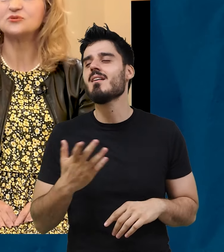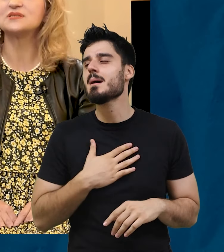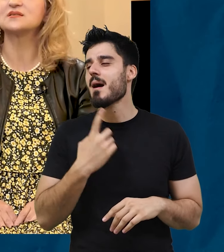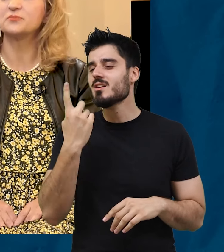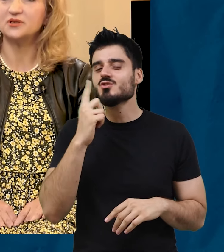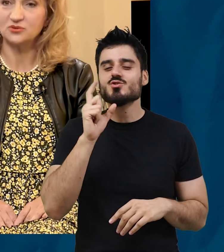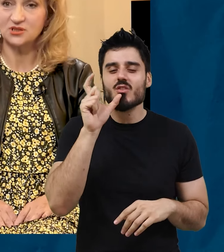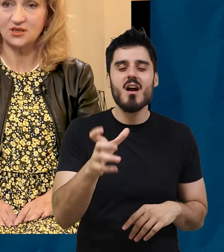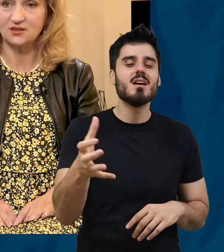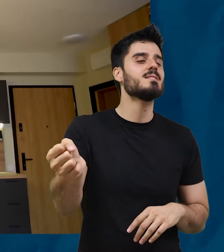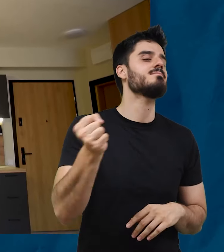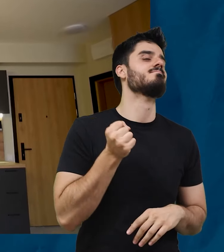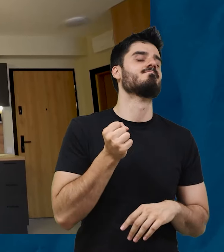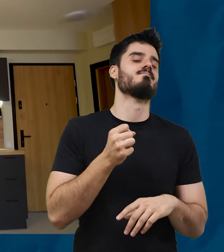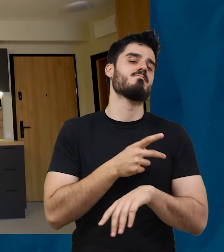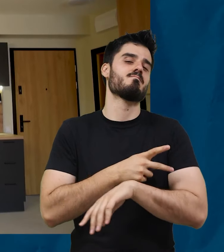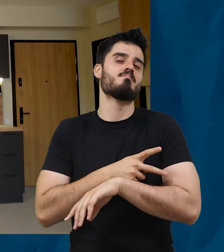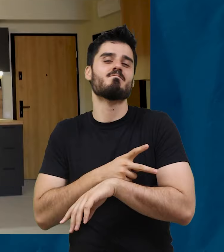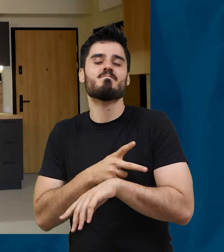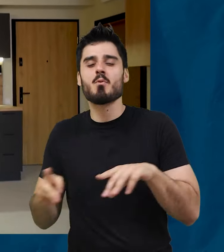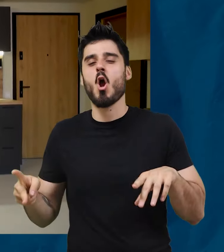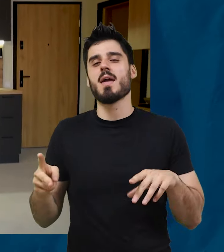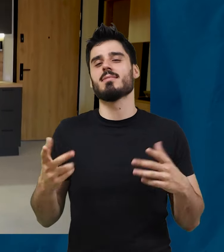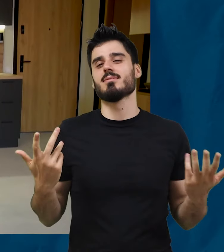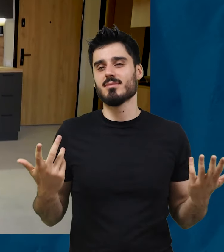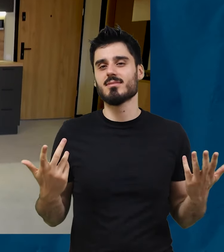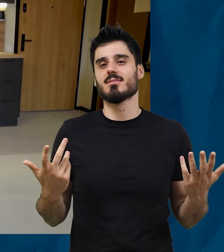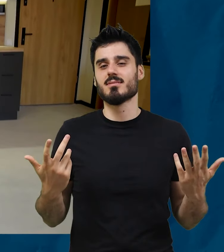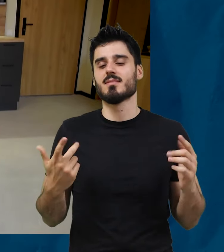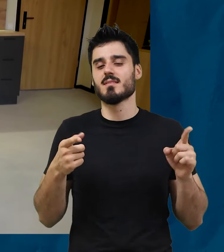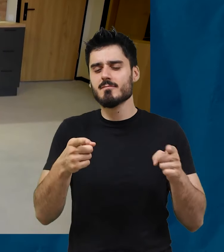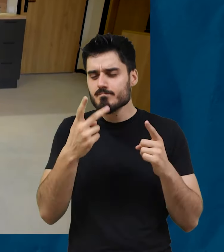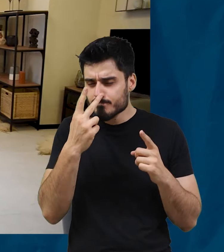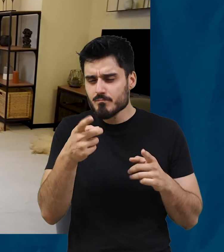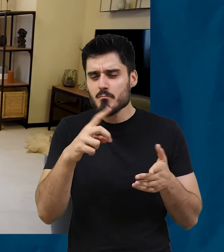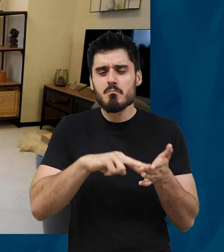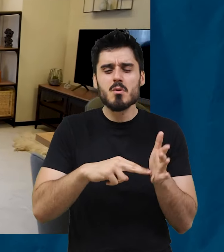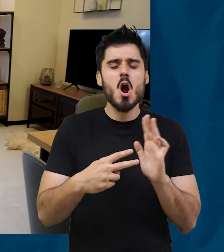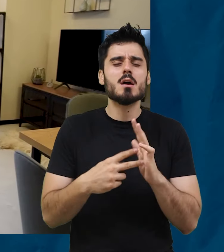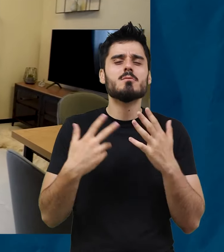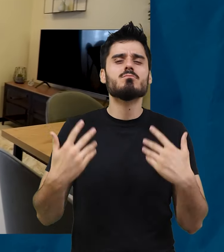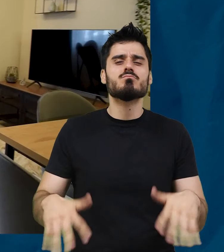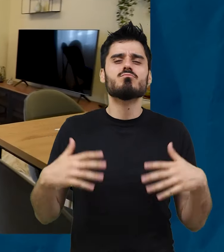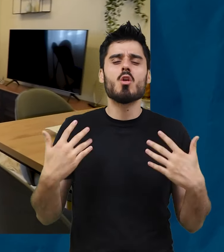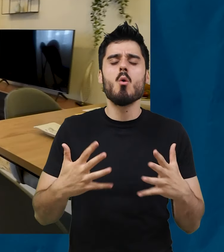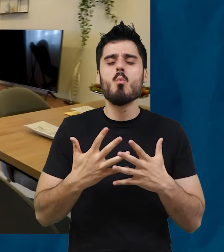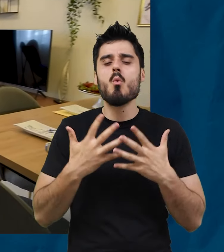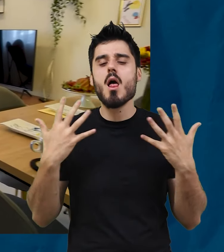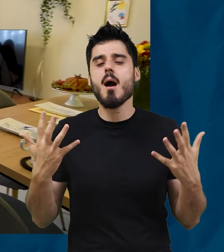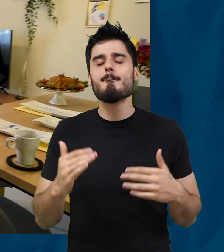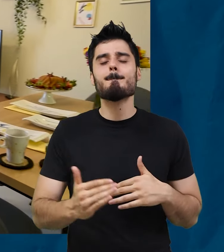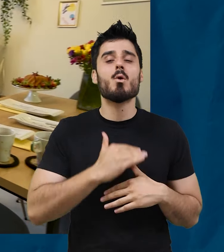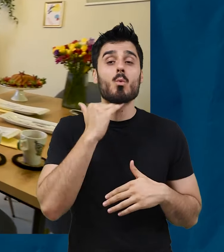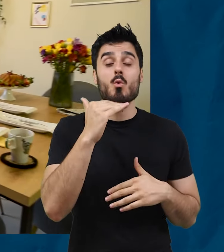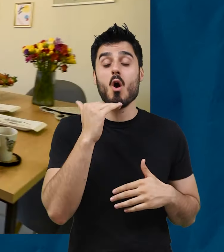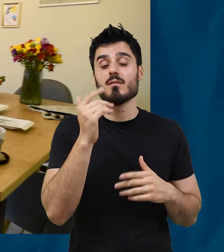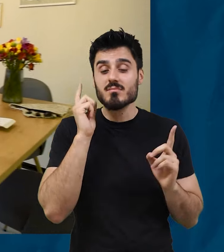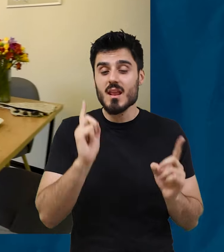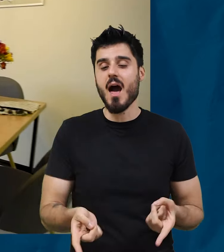някой, който си разбира от нещата. Вашия проект е, според мен, изключително голям урок за това как трябва